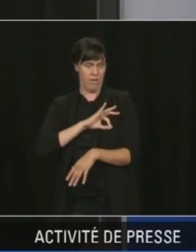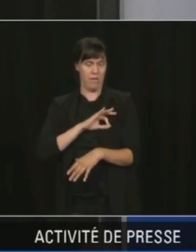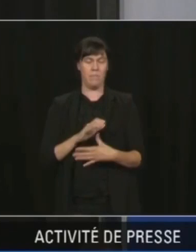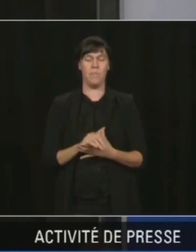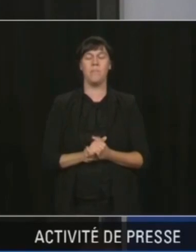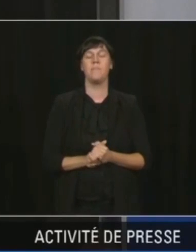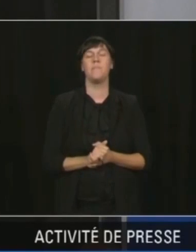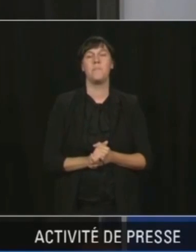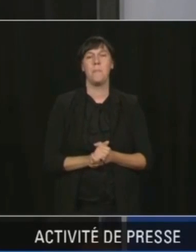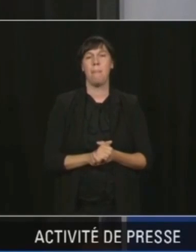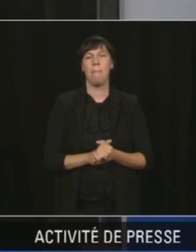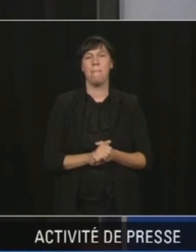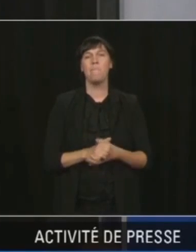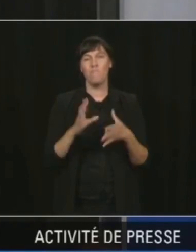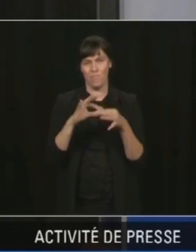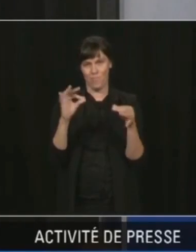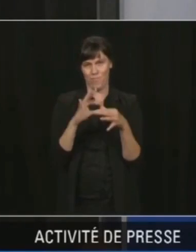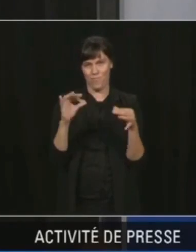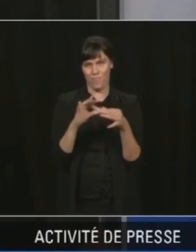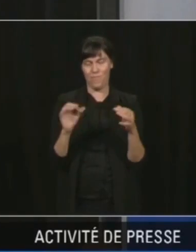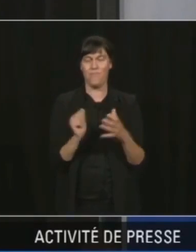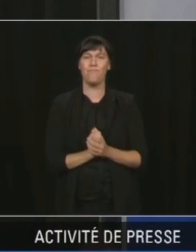infirmières qui sont restées dans le réseau